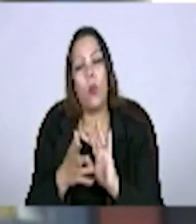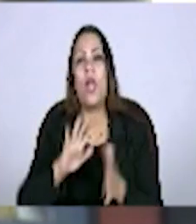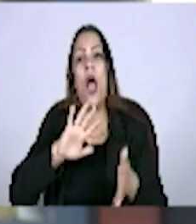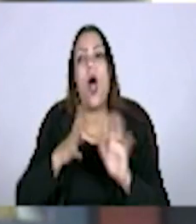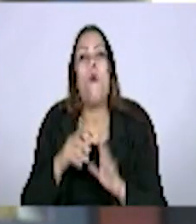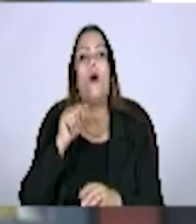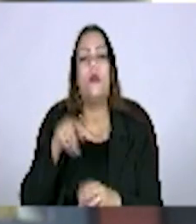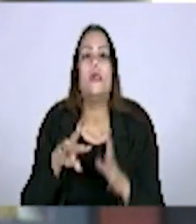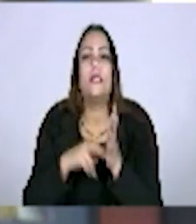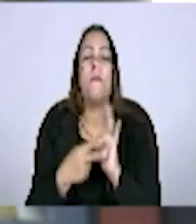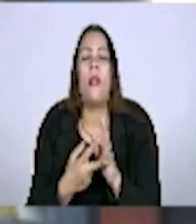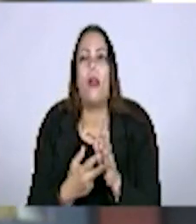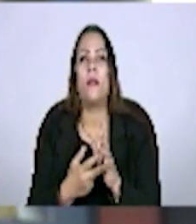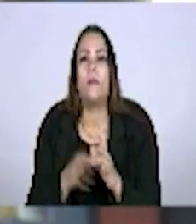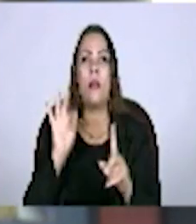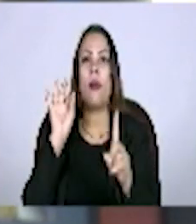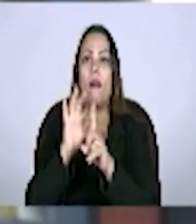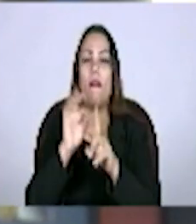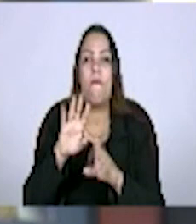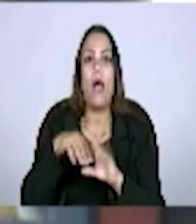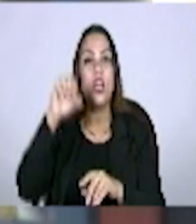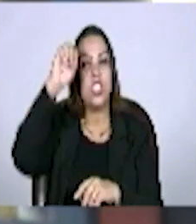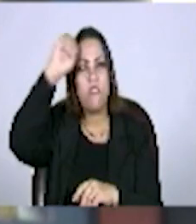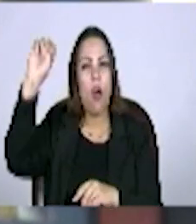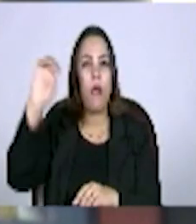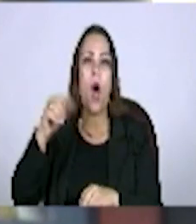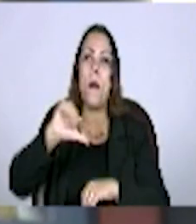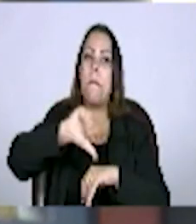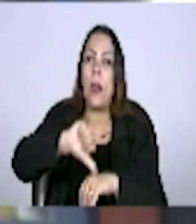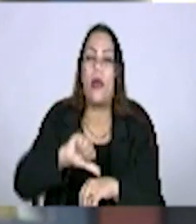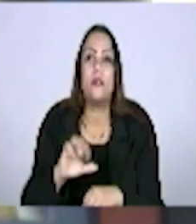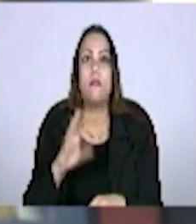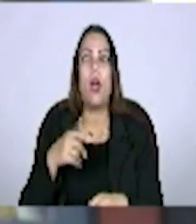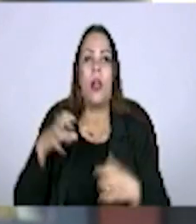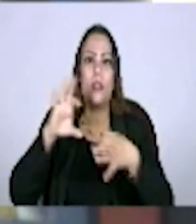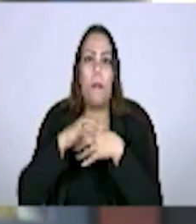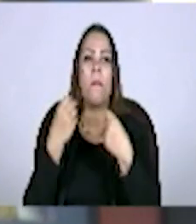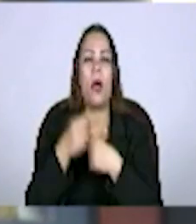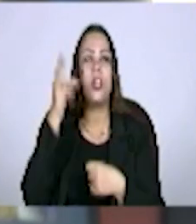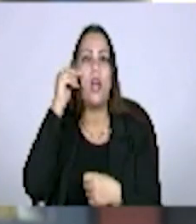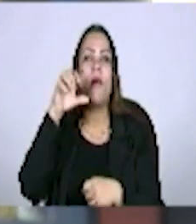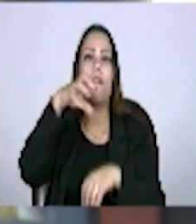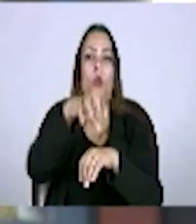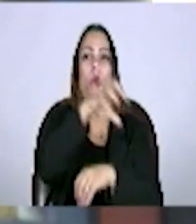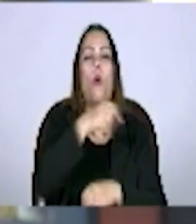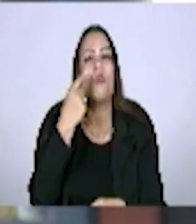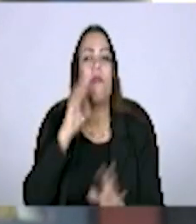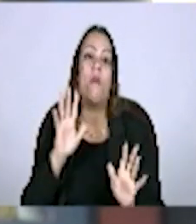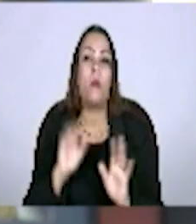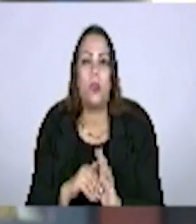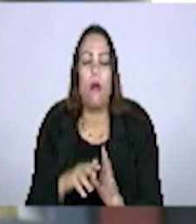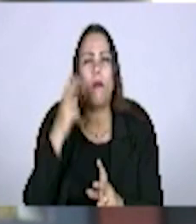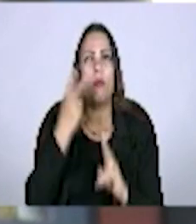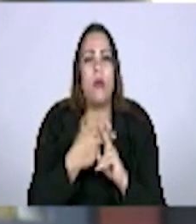تلجا الى عمليه نوعيه ان هي تستهدف قنصليه او سفاره او مركز تابع لاسرائيل في احدى الدول هكذا